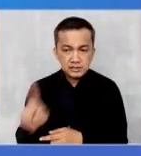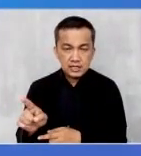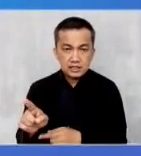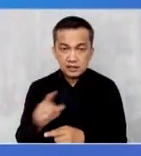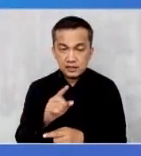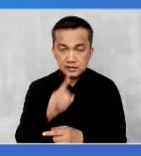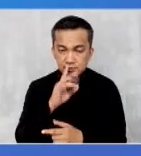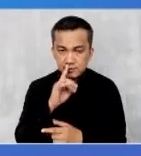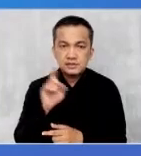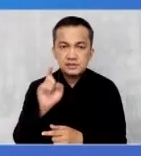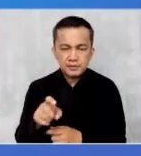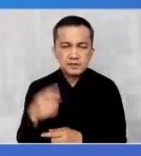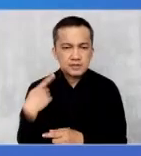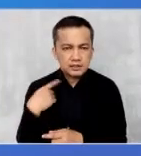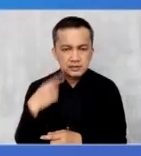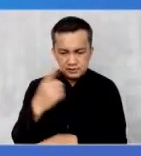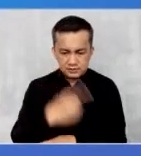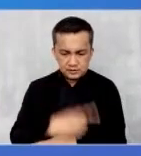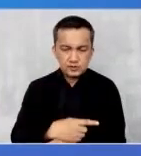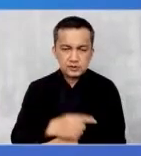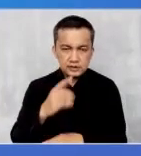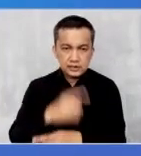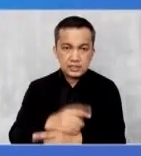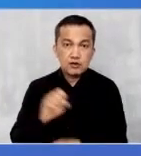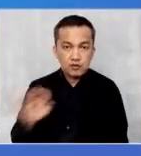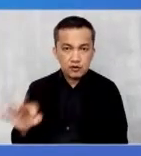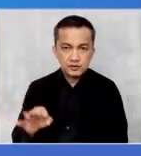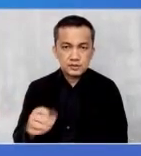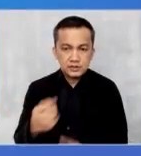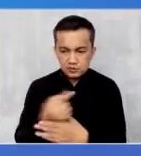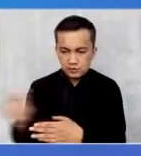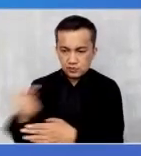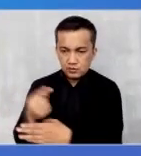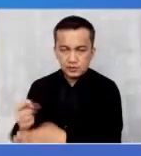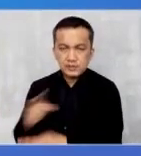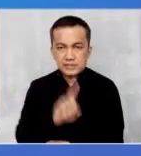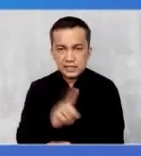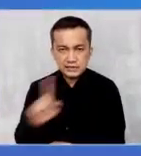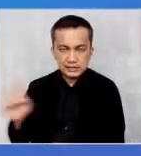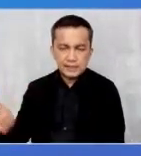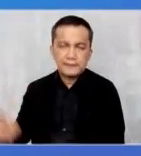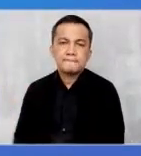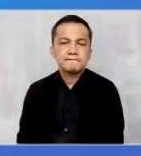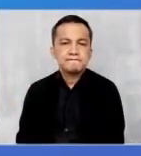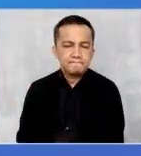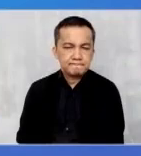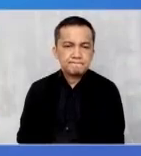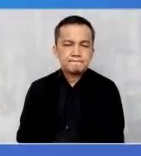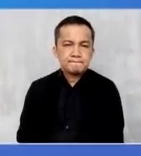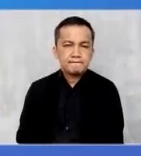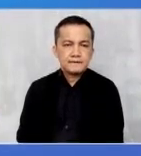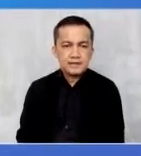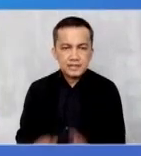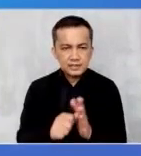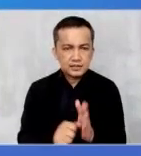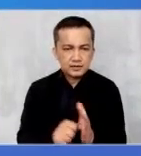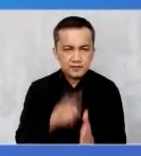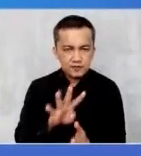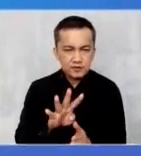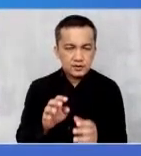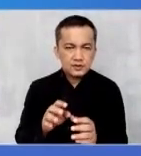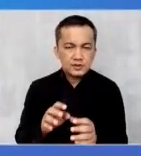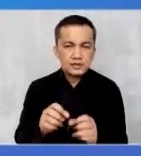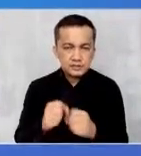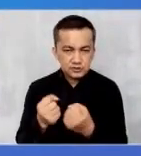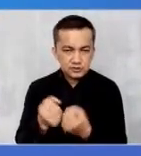ay dapat may isang araw na day off kada isang linggo ng trabaho. Ayon naman sa Article 4, Section